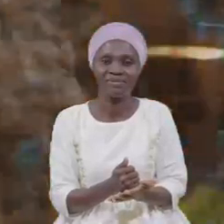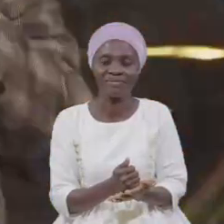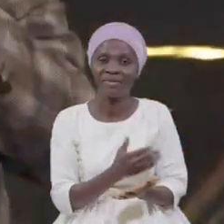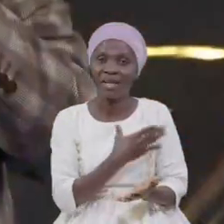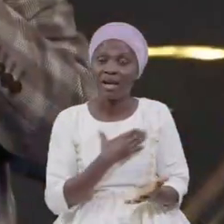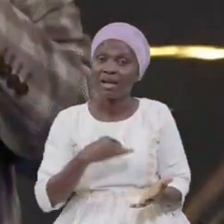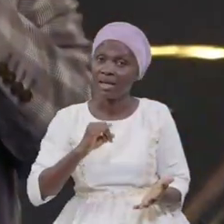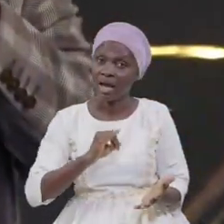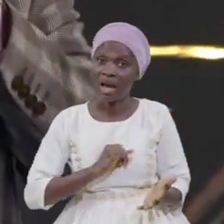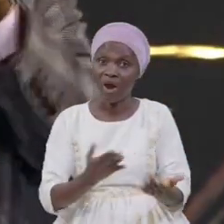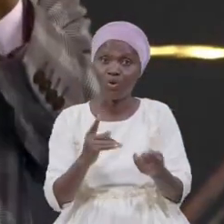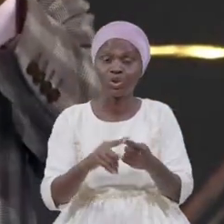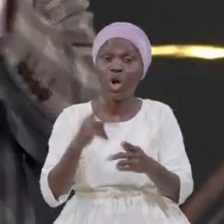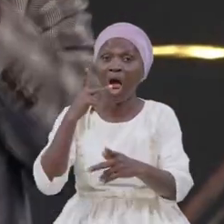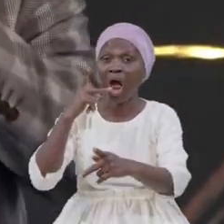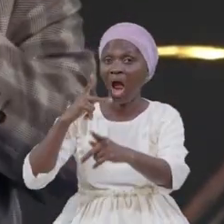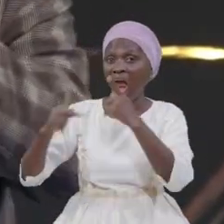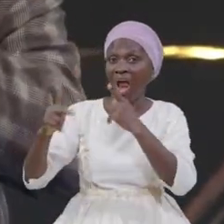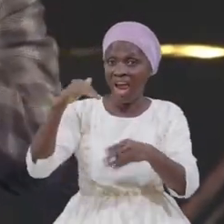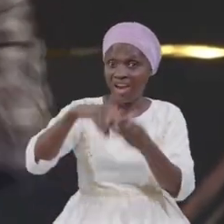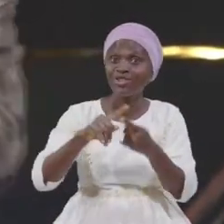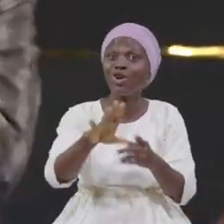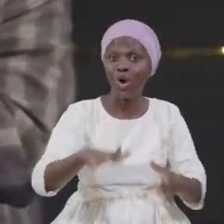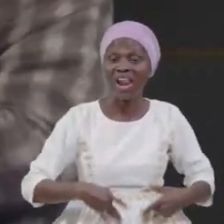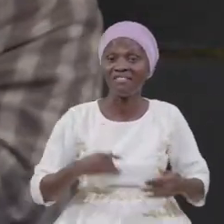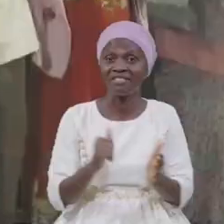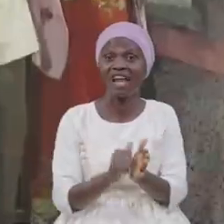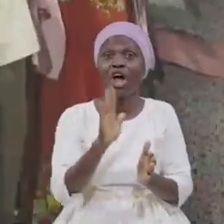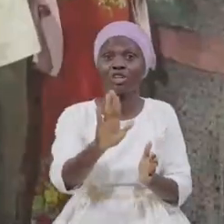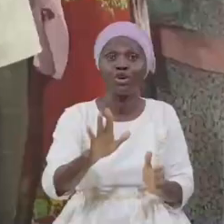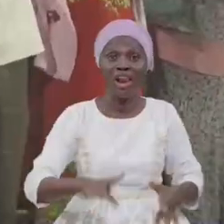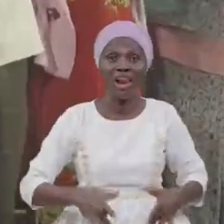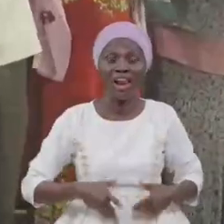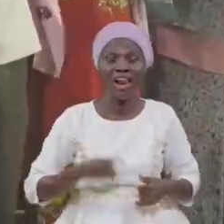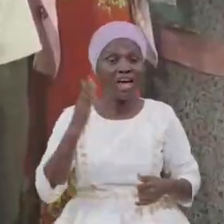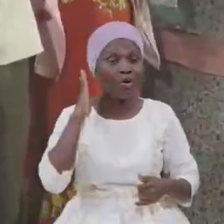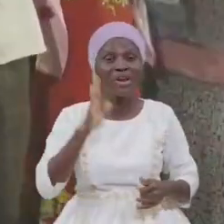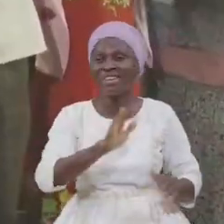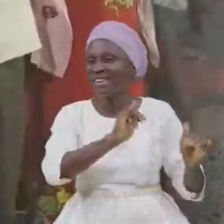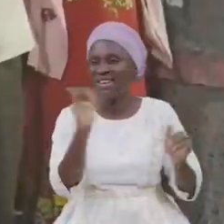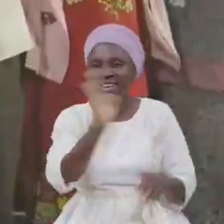Et je vais prophétiser dans ta vie. Tu ne seras plus jamais le même.